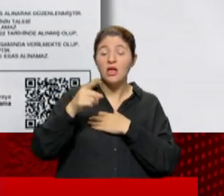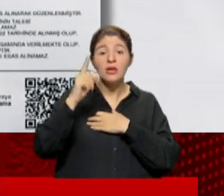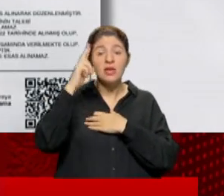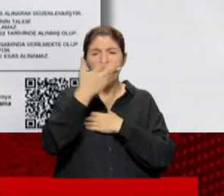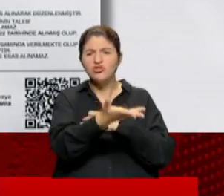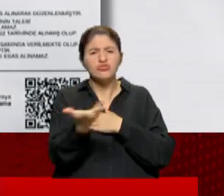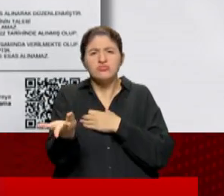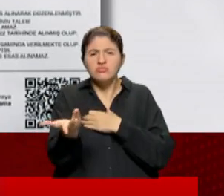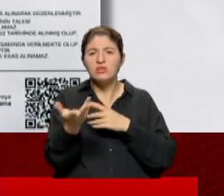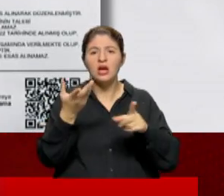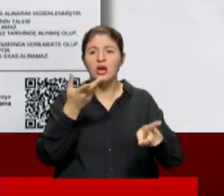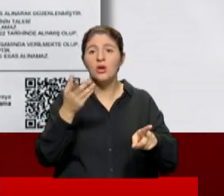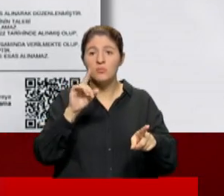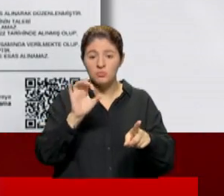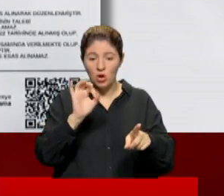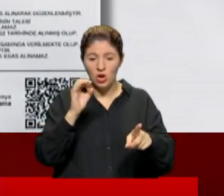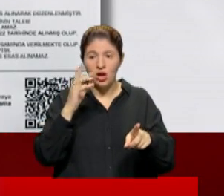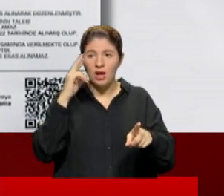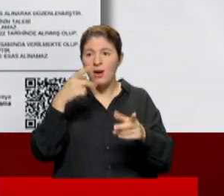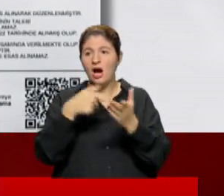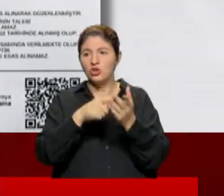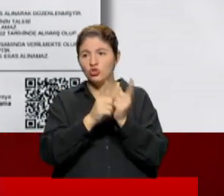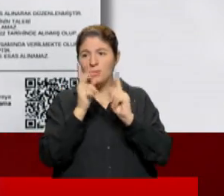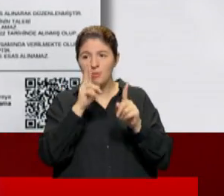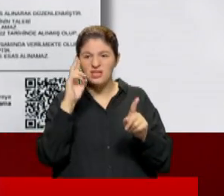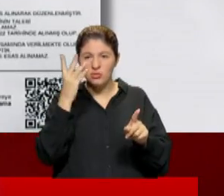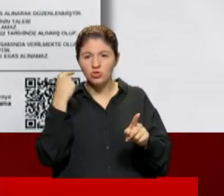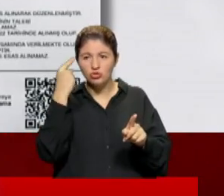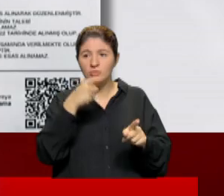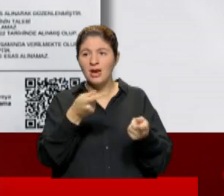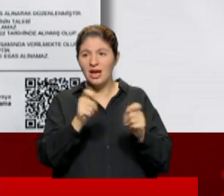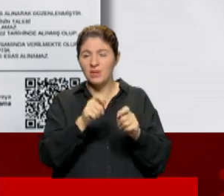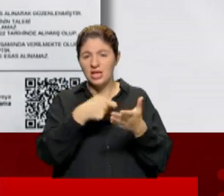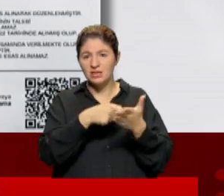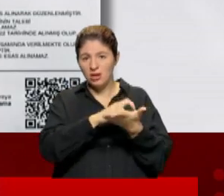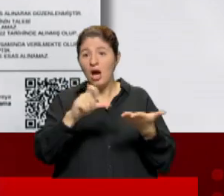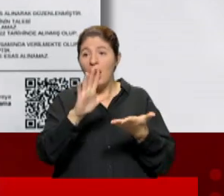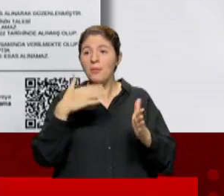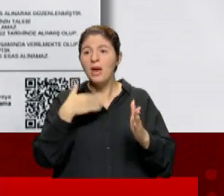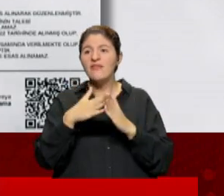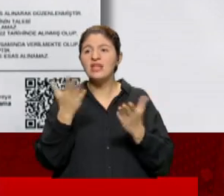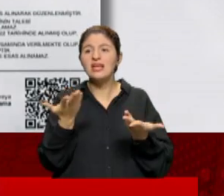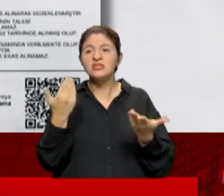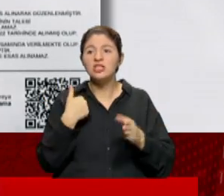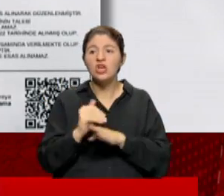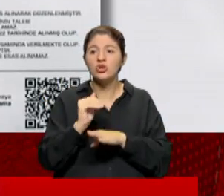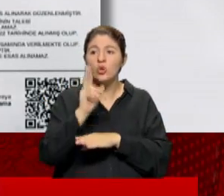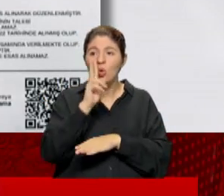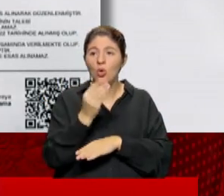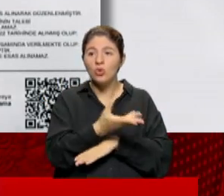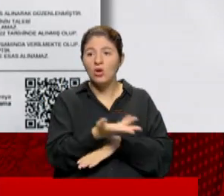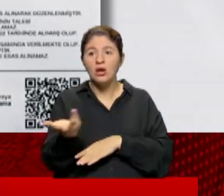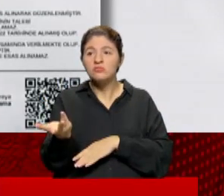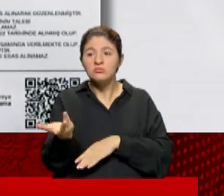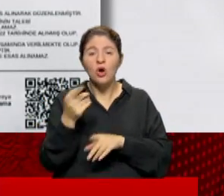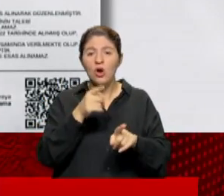yabancı yabancı uyuku olduğunu da düşündüğüm adından soyadından şimdi kapalı ama bu kişi bizim evimizde nasıl yaşıyor görünüyor